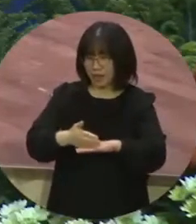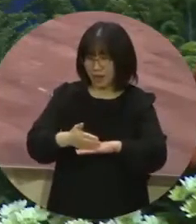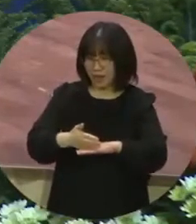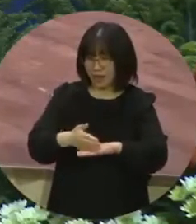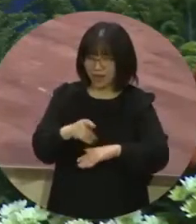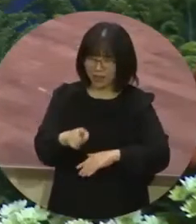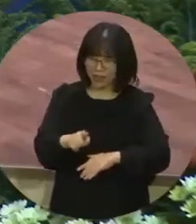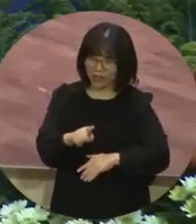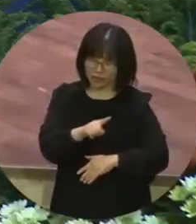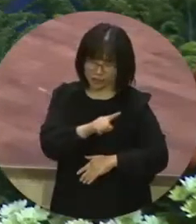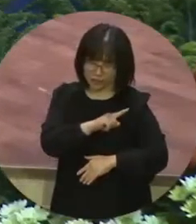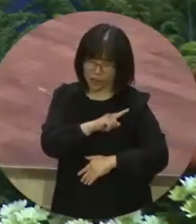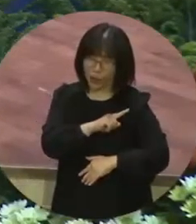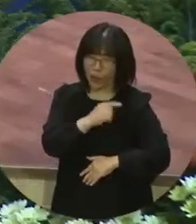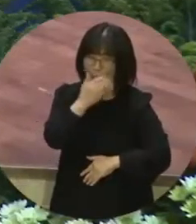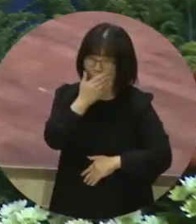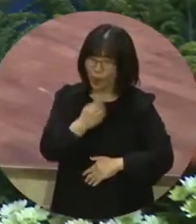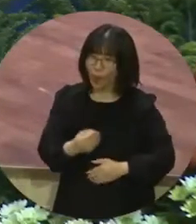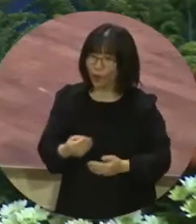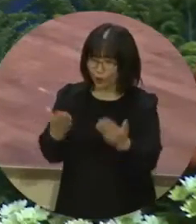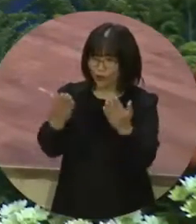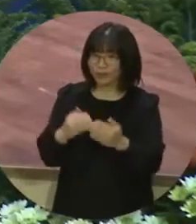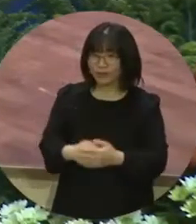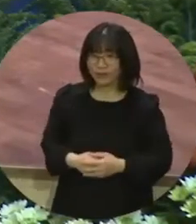최고 축복이잖아요. 평안하십니까?